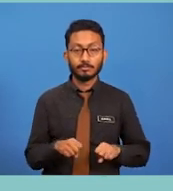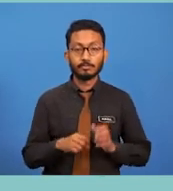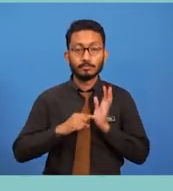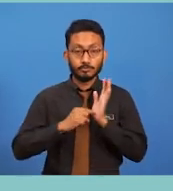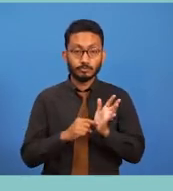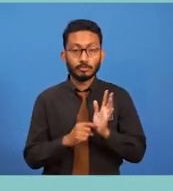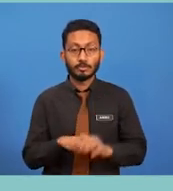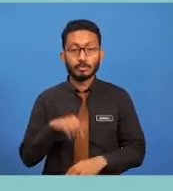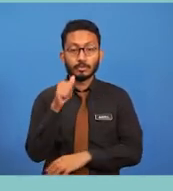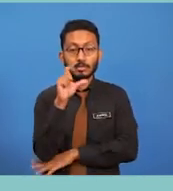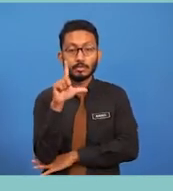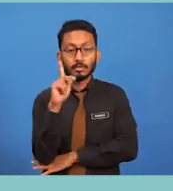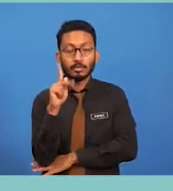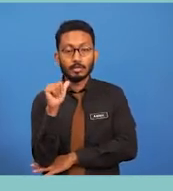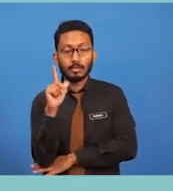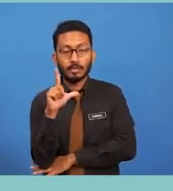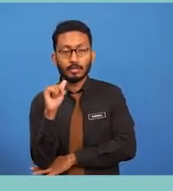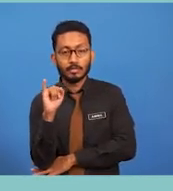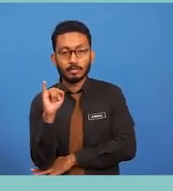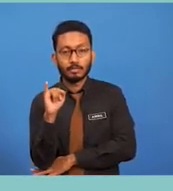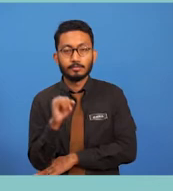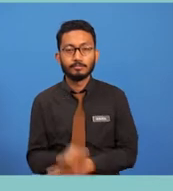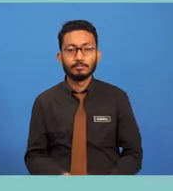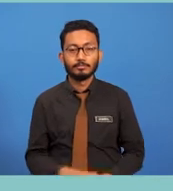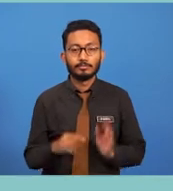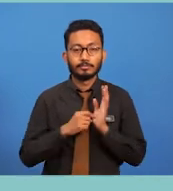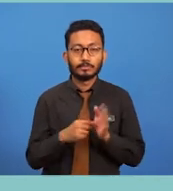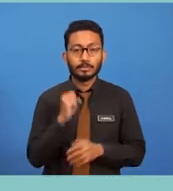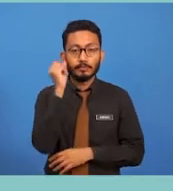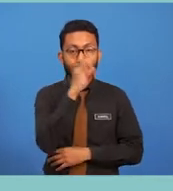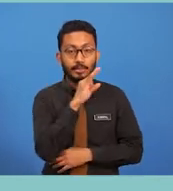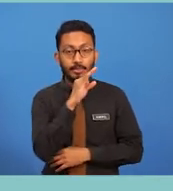membolehkan alkali menunjukkan sifat kealkaliannya.